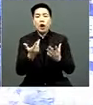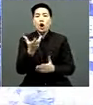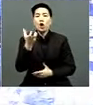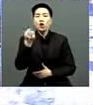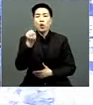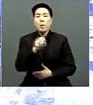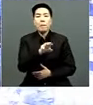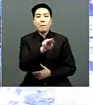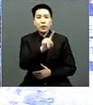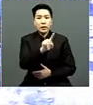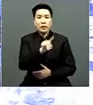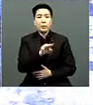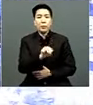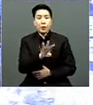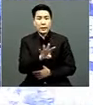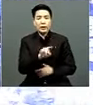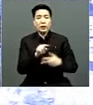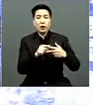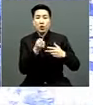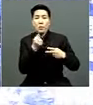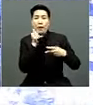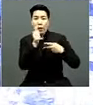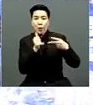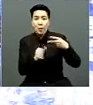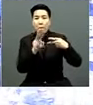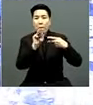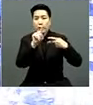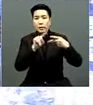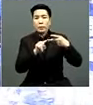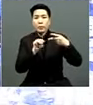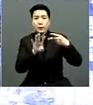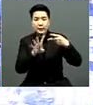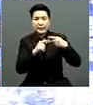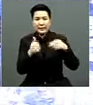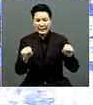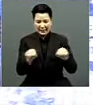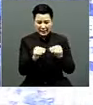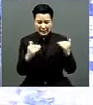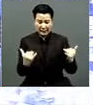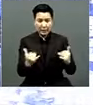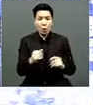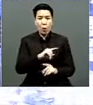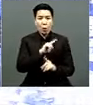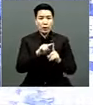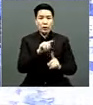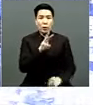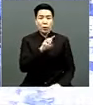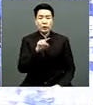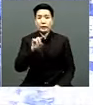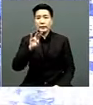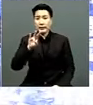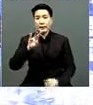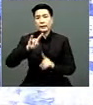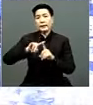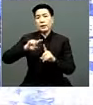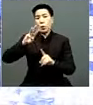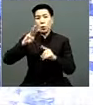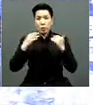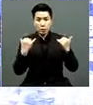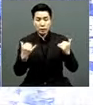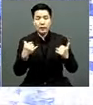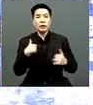ม.1 กับม.4อันนี้สำคัญกว่านะครับช่วงระยะเวลาที่จะใกล้ถึงนี้ก็คือ6-7มิถุนายนนี่นะครับ